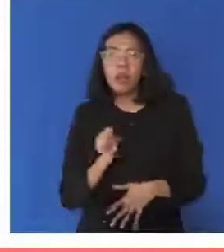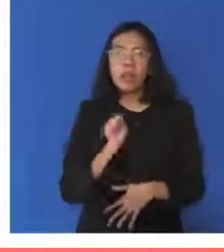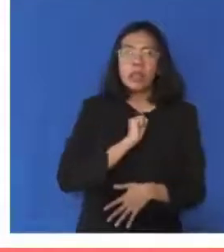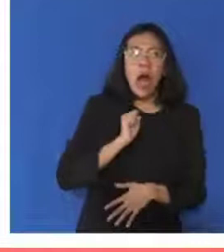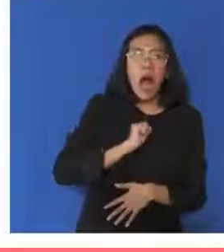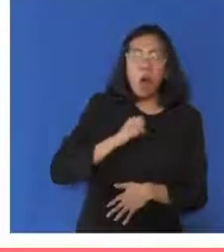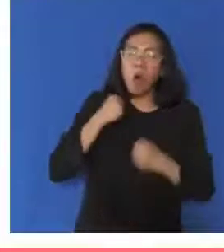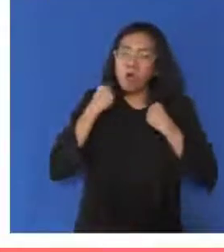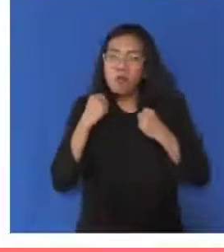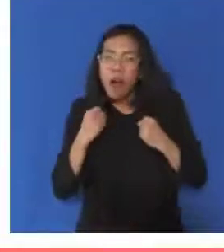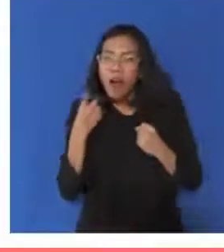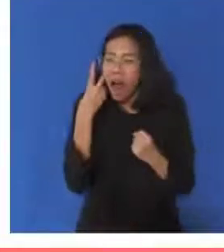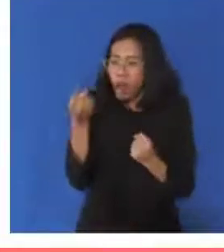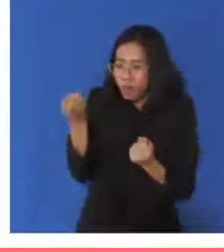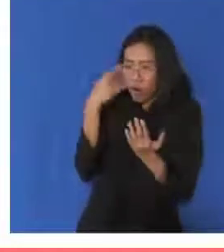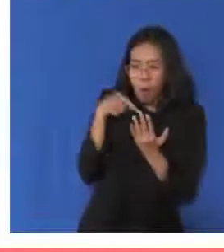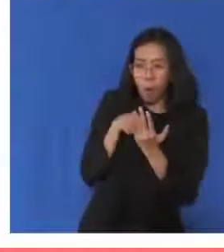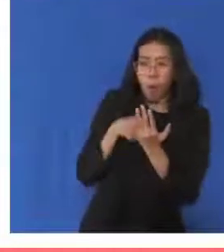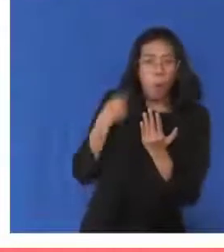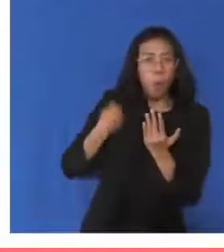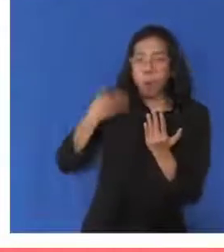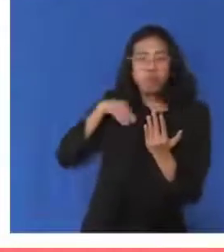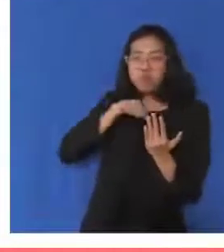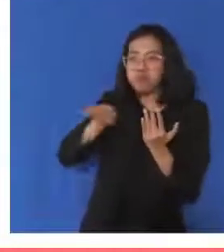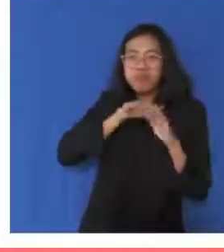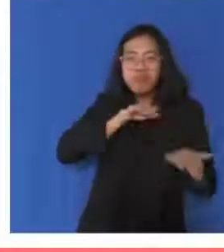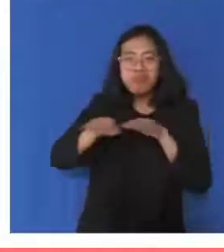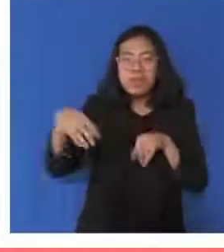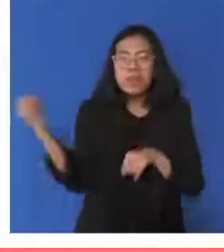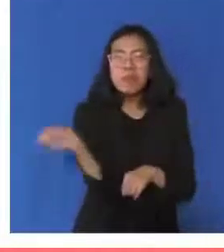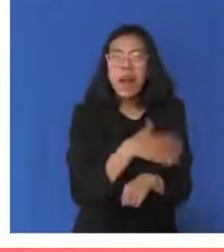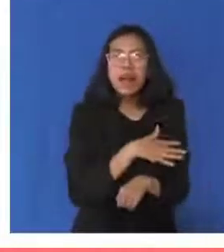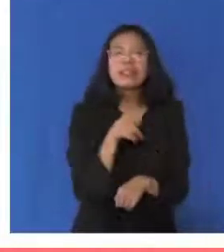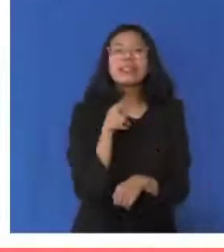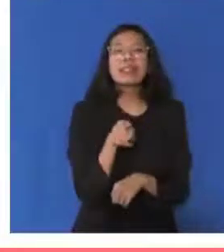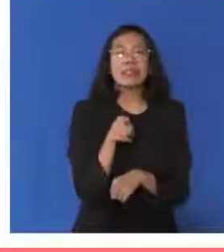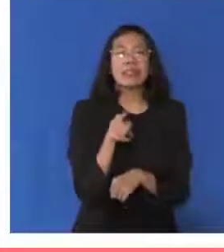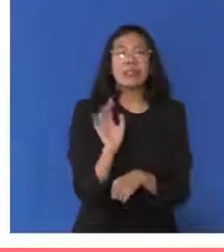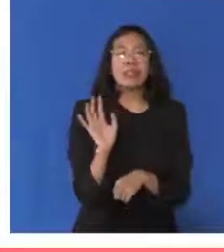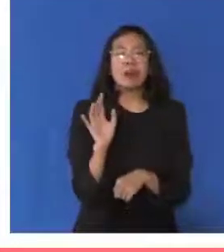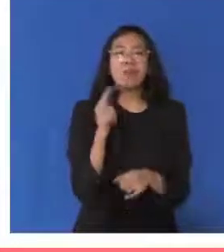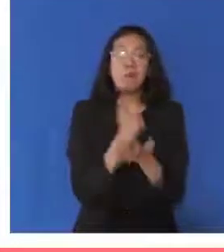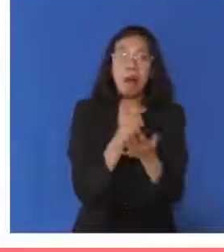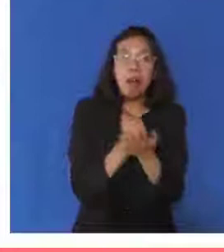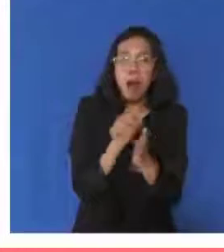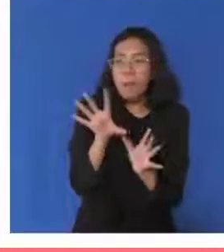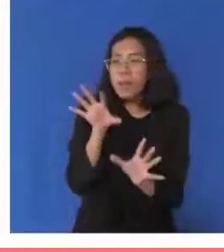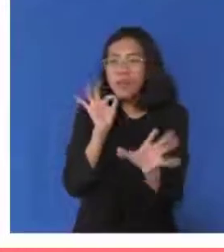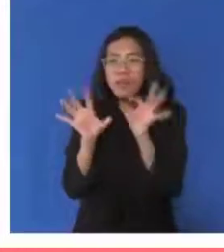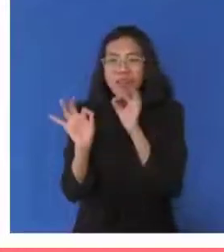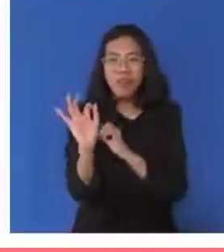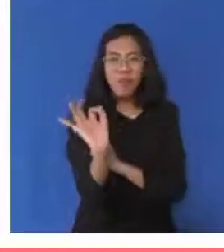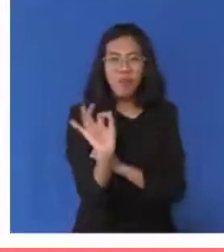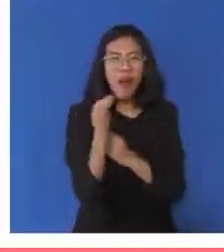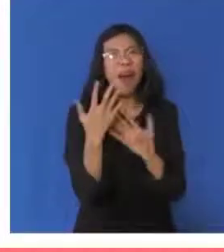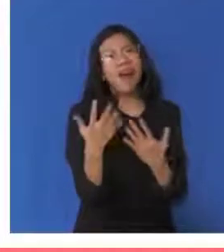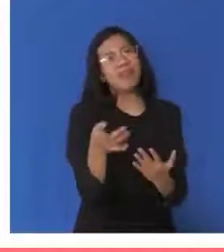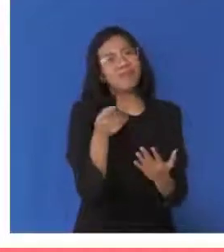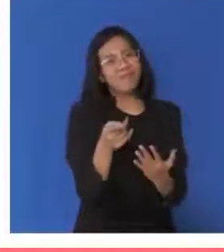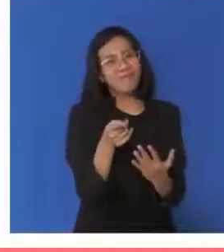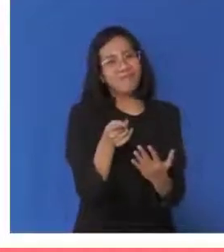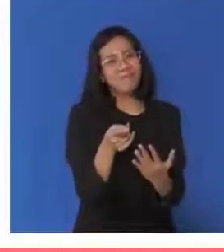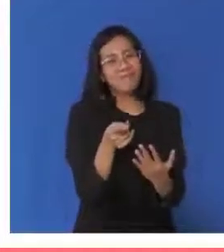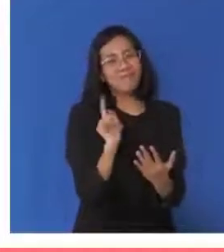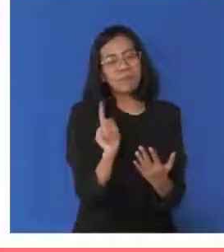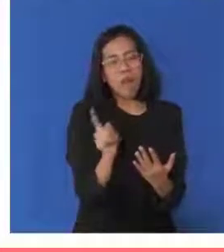atau terlalu bersemangat melihat ini informasi yang penting dan sepertinya positif tanpa kimia terlebih dahulu jadi jadi